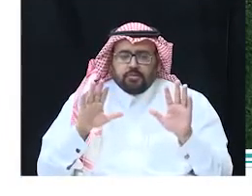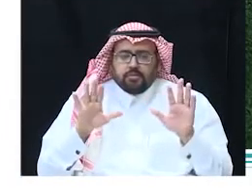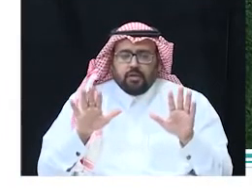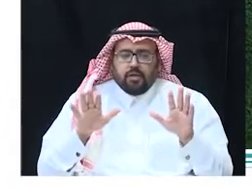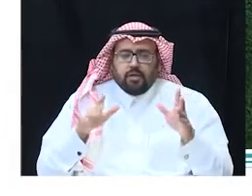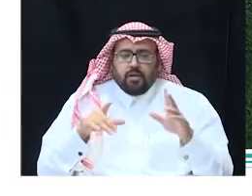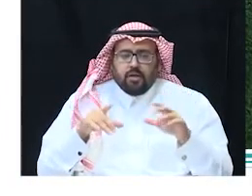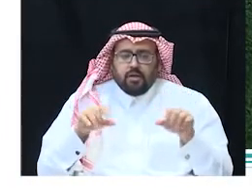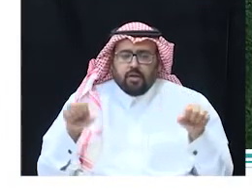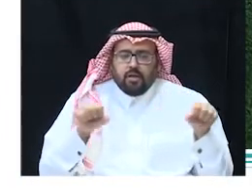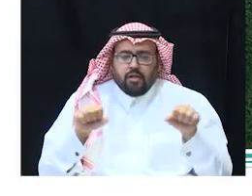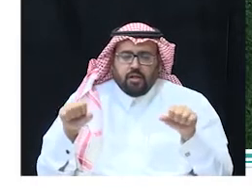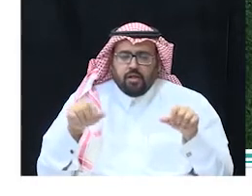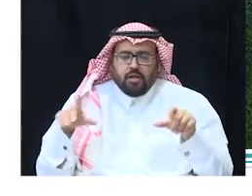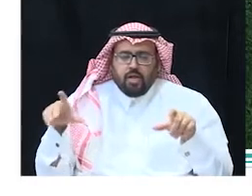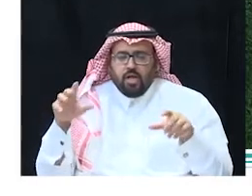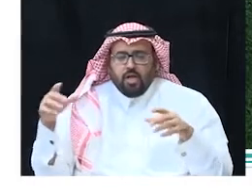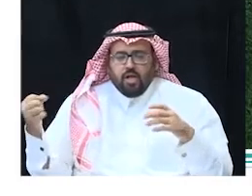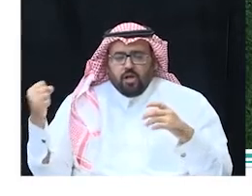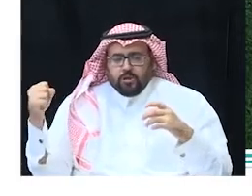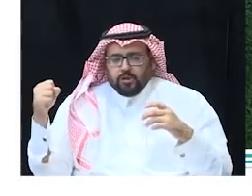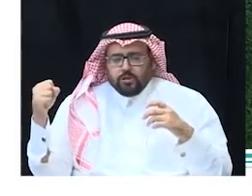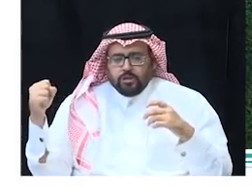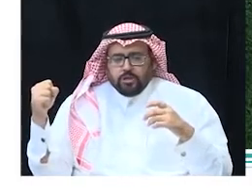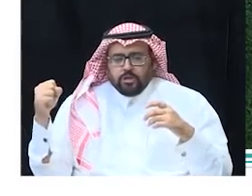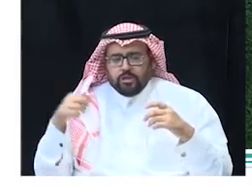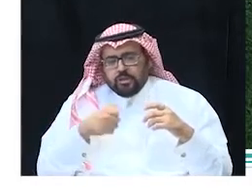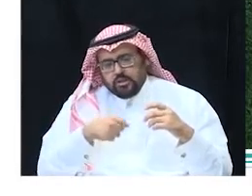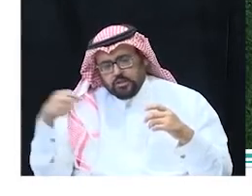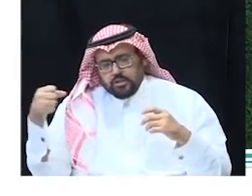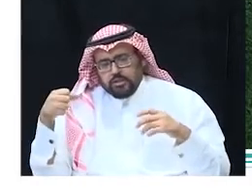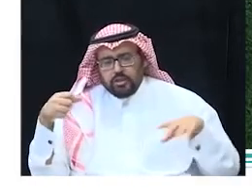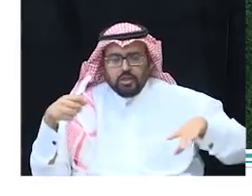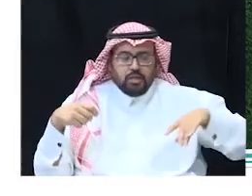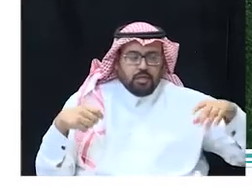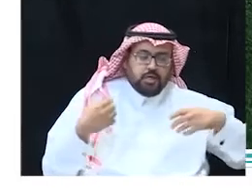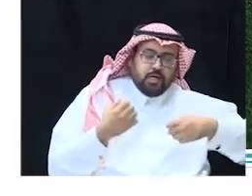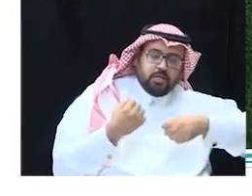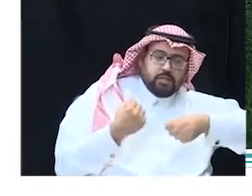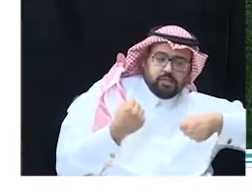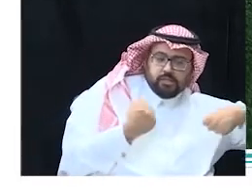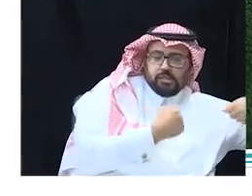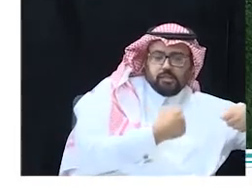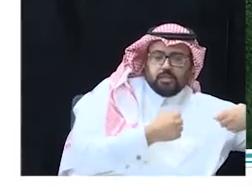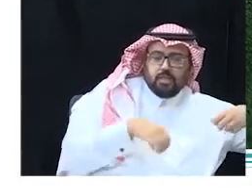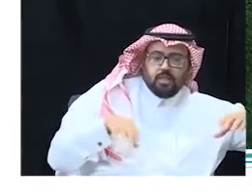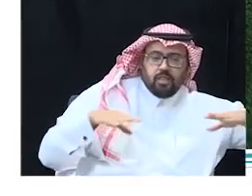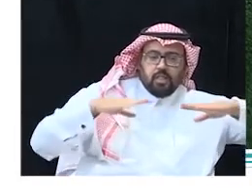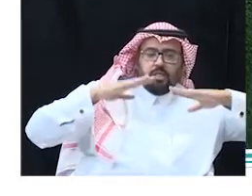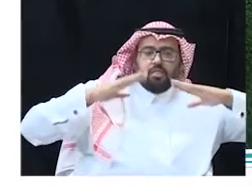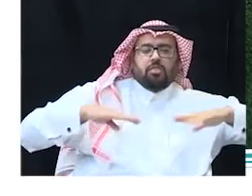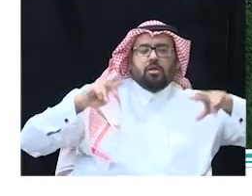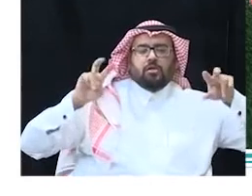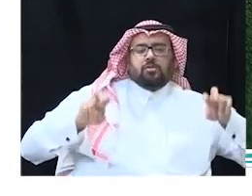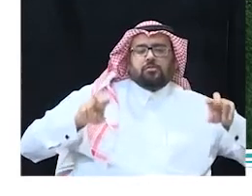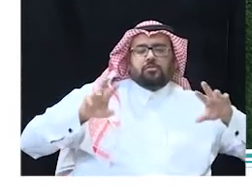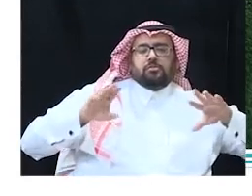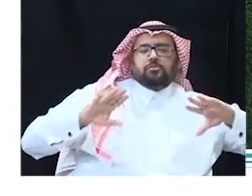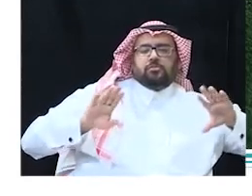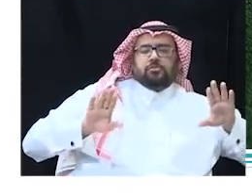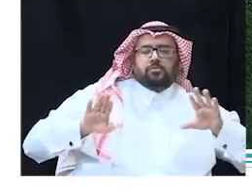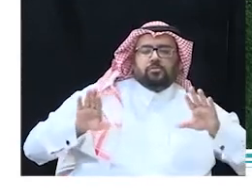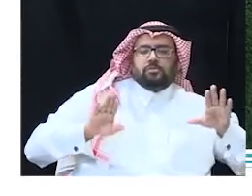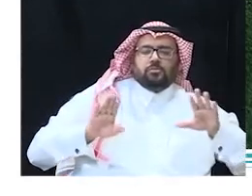الحبل؟ ليش؟ لأن الفريق الأول يسحبه في اتجاهه، الفريق الثاني أيضا يسحبه